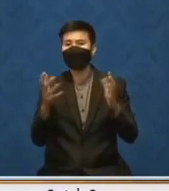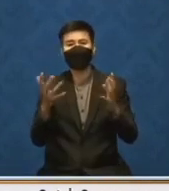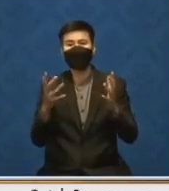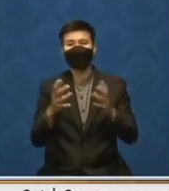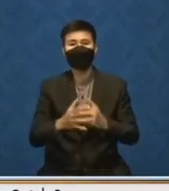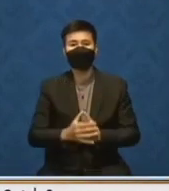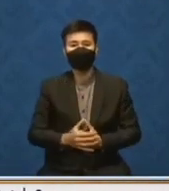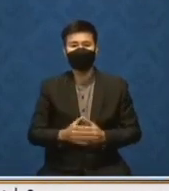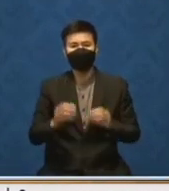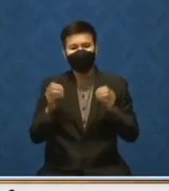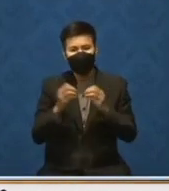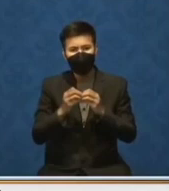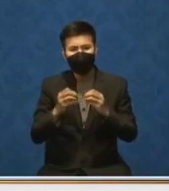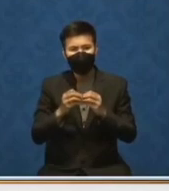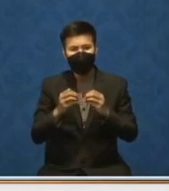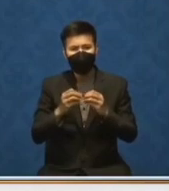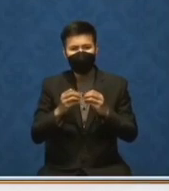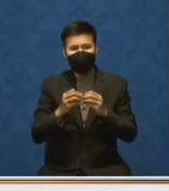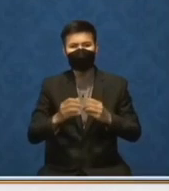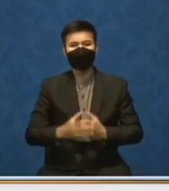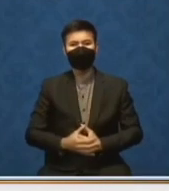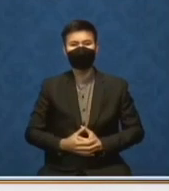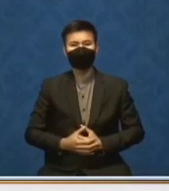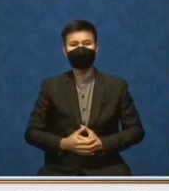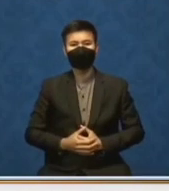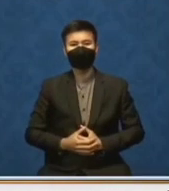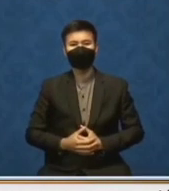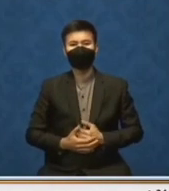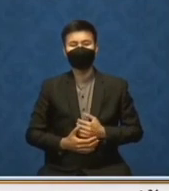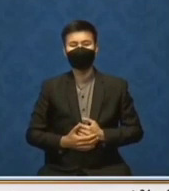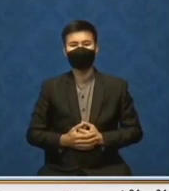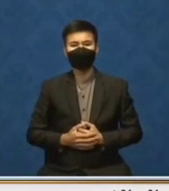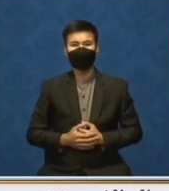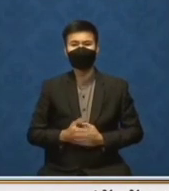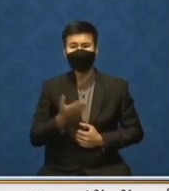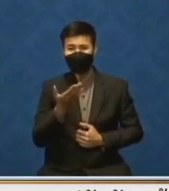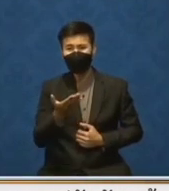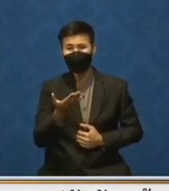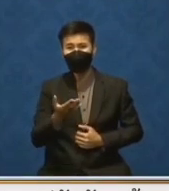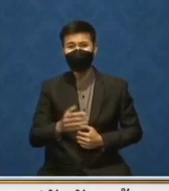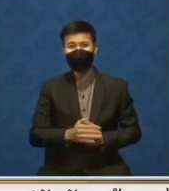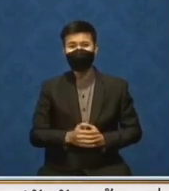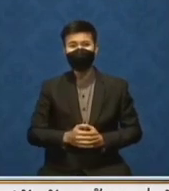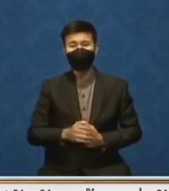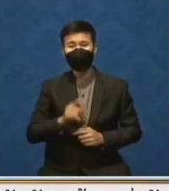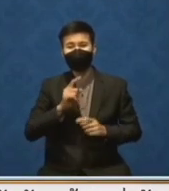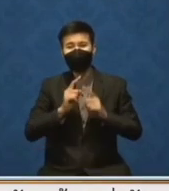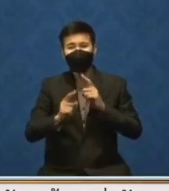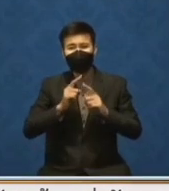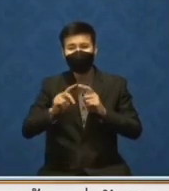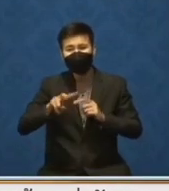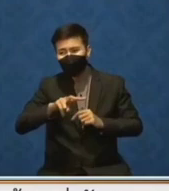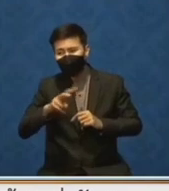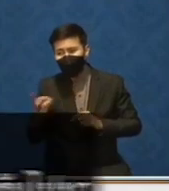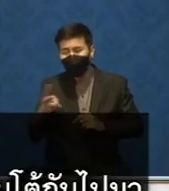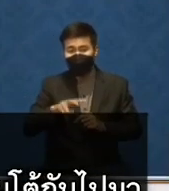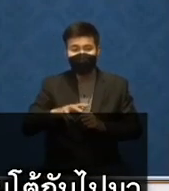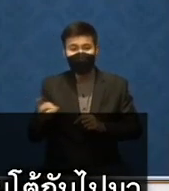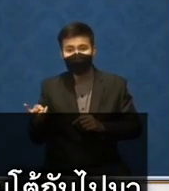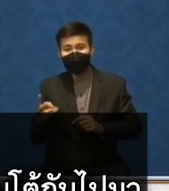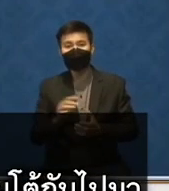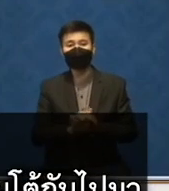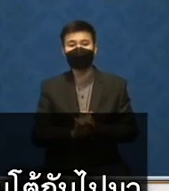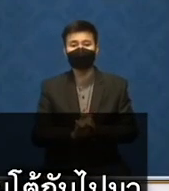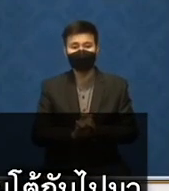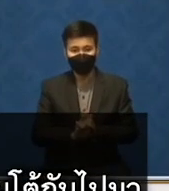นิถ้าประธานนิทานได้ที่กำกับดูแลข้อมูลครับนั้นท่านต้องเธอลาให้ปลาเป็นทันต่อทั้งสองฝ่ายนะครับถ้า